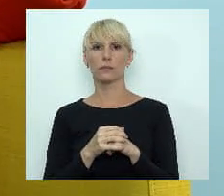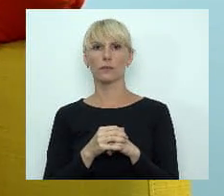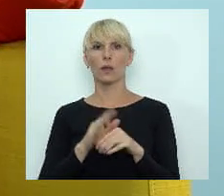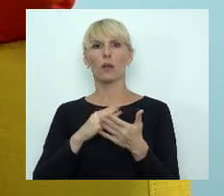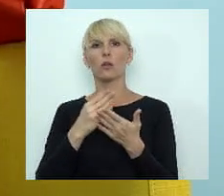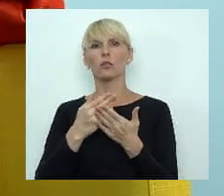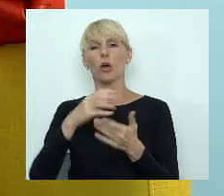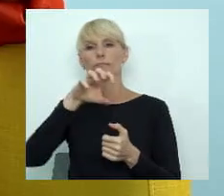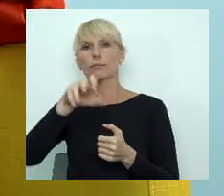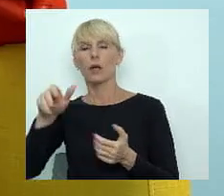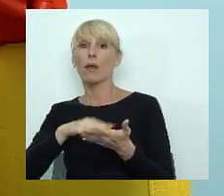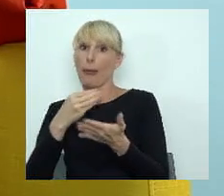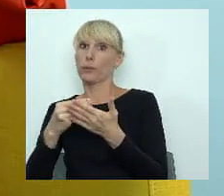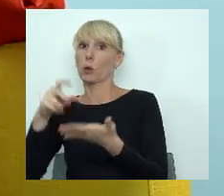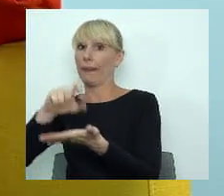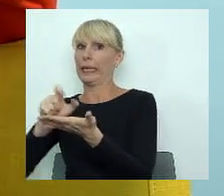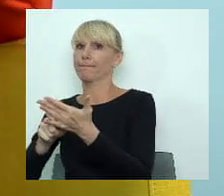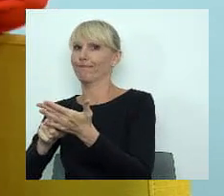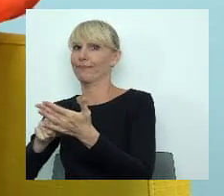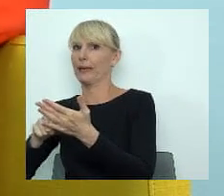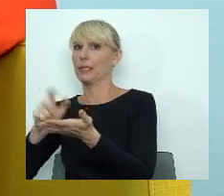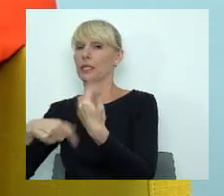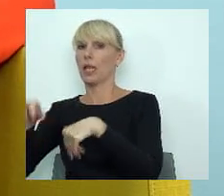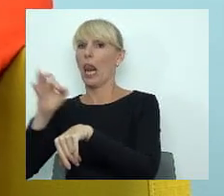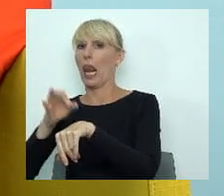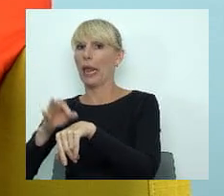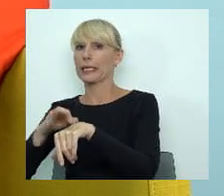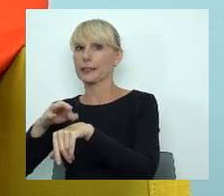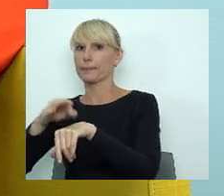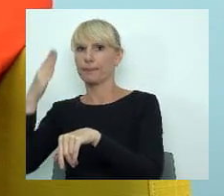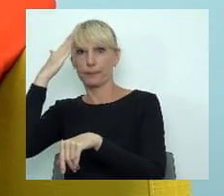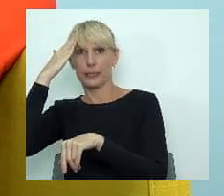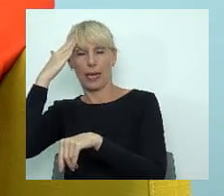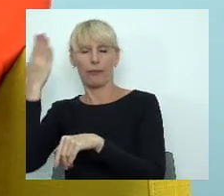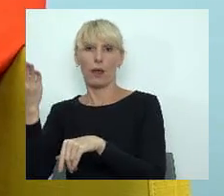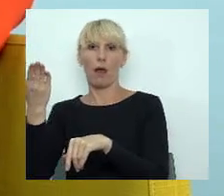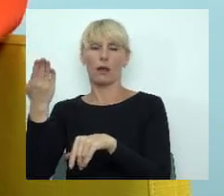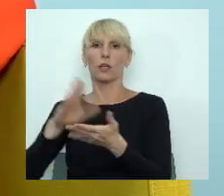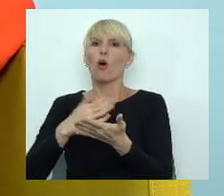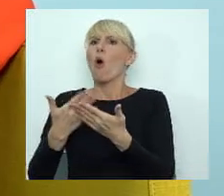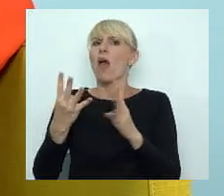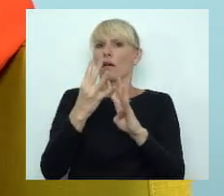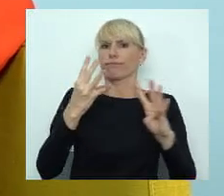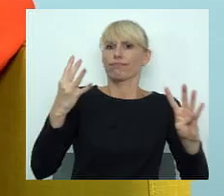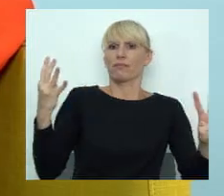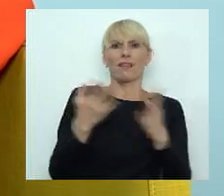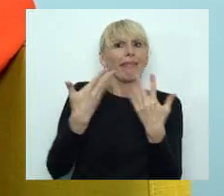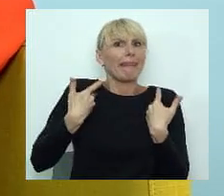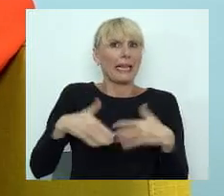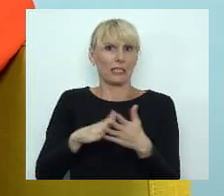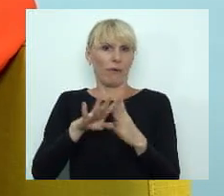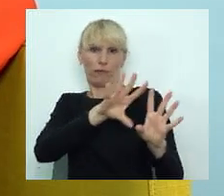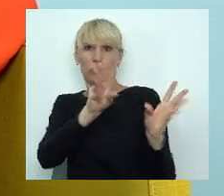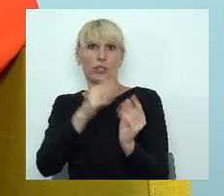wytoczmy grube działa psychiatrycznego, może się okazać, że ja niekoniecznie chcę, żeby cały korytarz usłyszał moje imię i nazwisko. Co